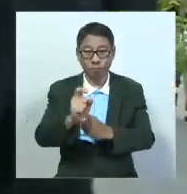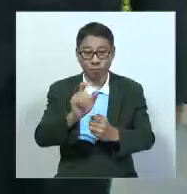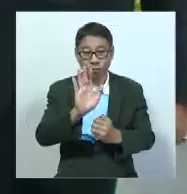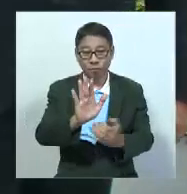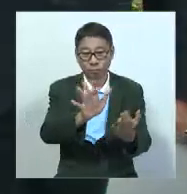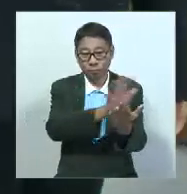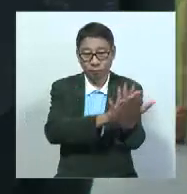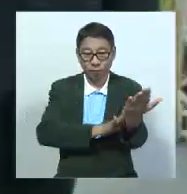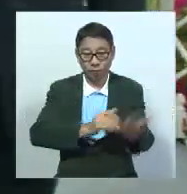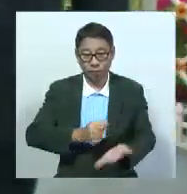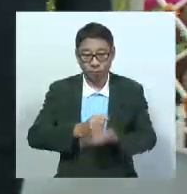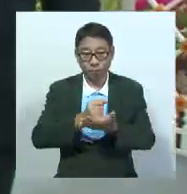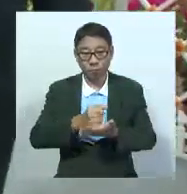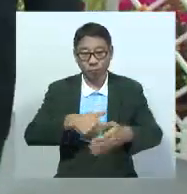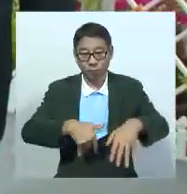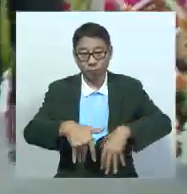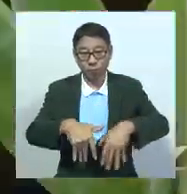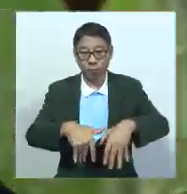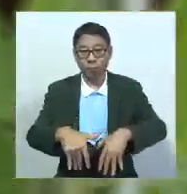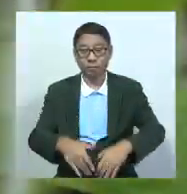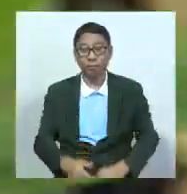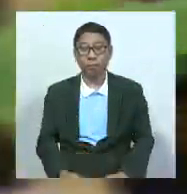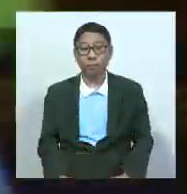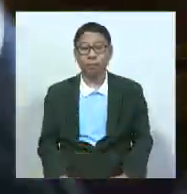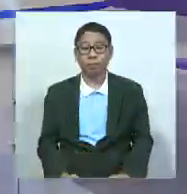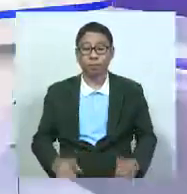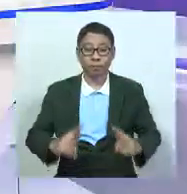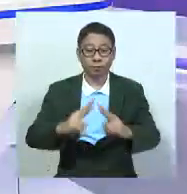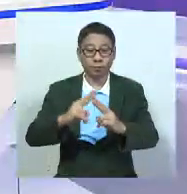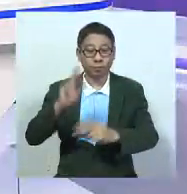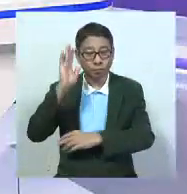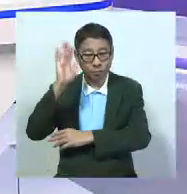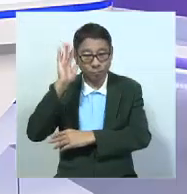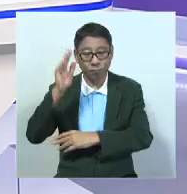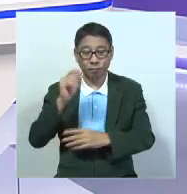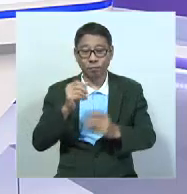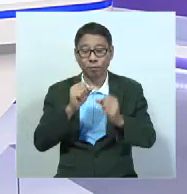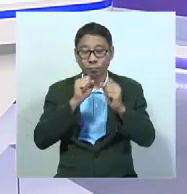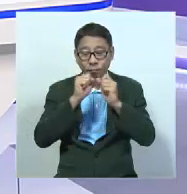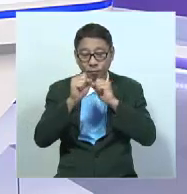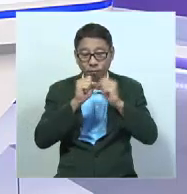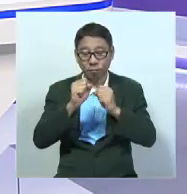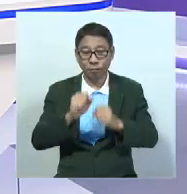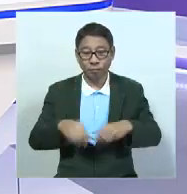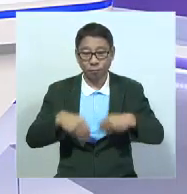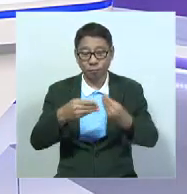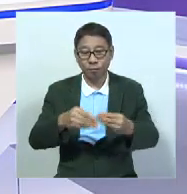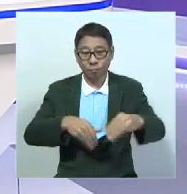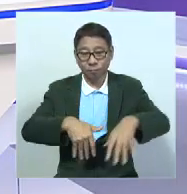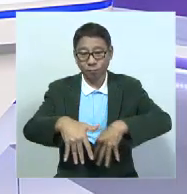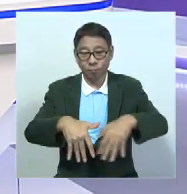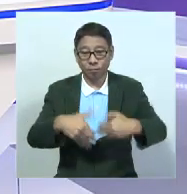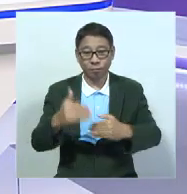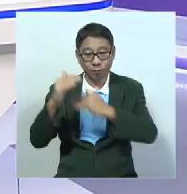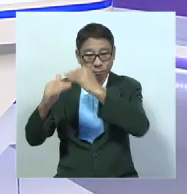าติให้แก่ประชาชนทั่วประเทศด้วยค่ะ กรมประชาสัมพันธ์ก็ถือว่าเป็นสื่อของหน่วยงานภาครัฐเพื่อประชาชนดังนั้นการพัฒน